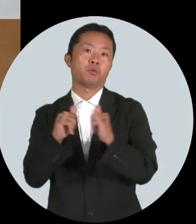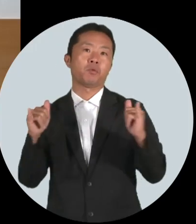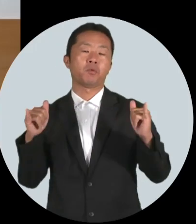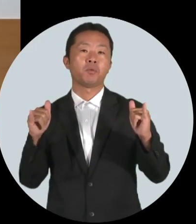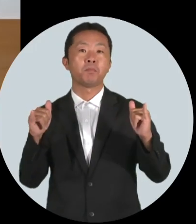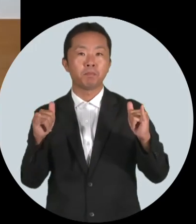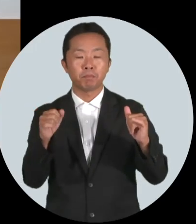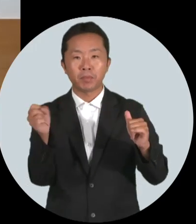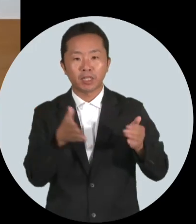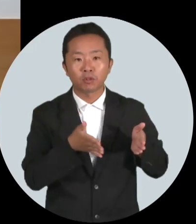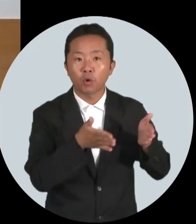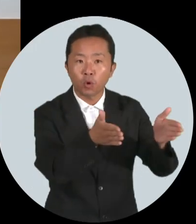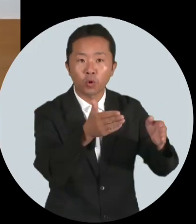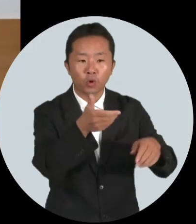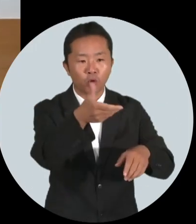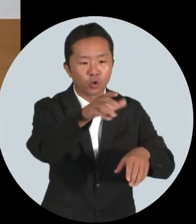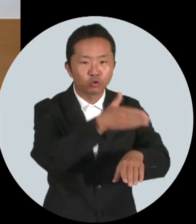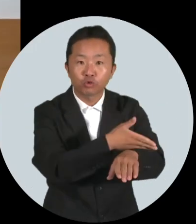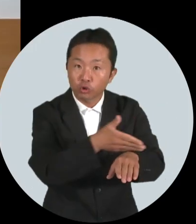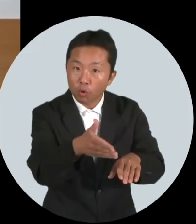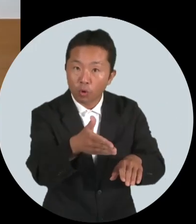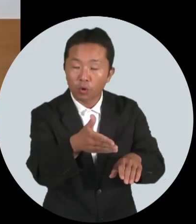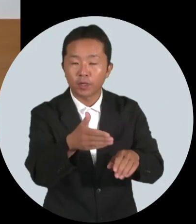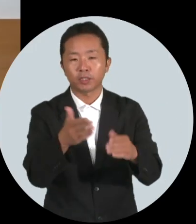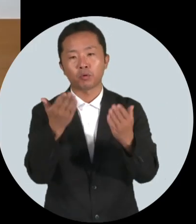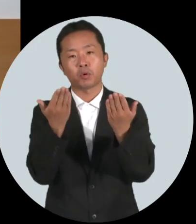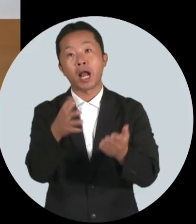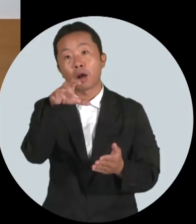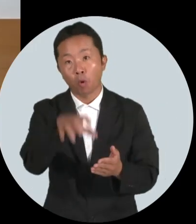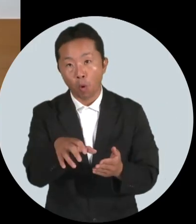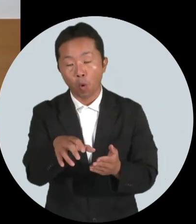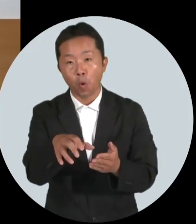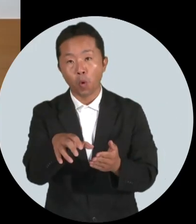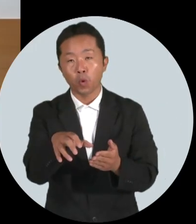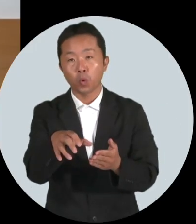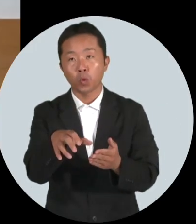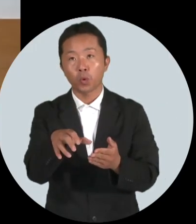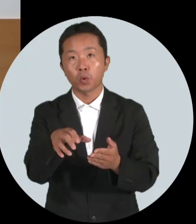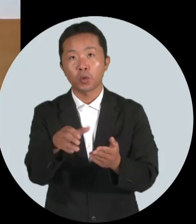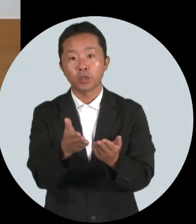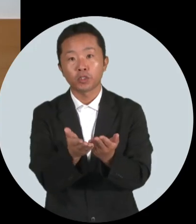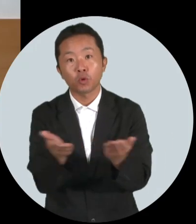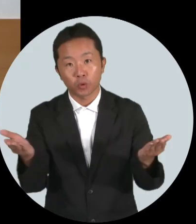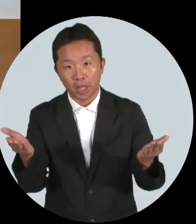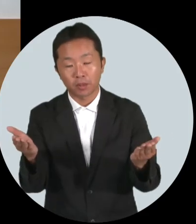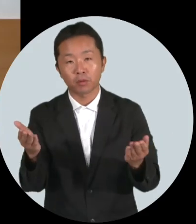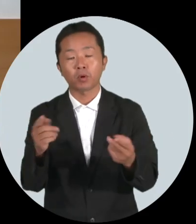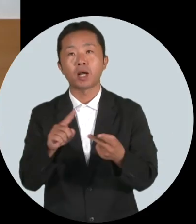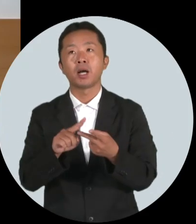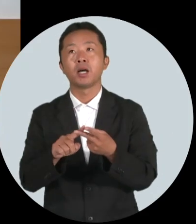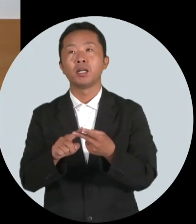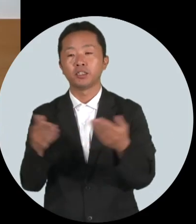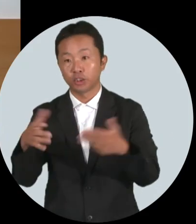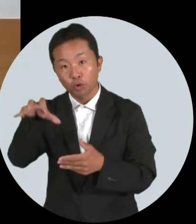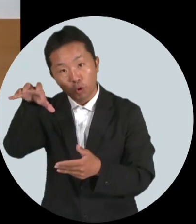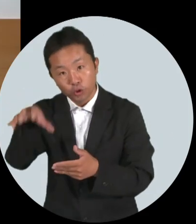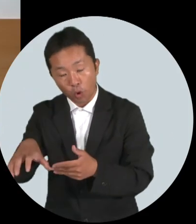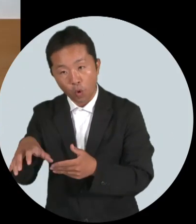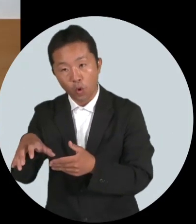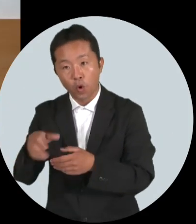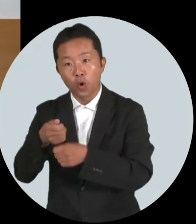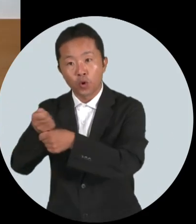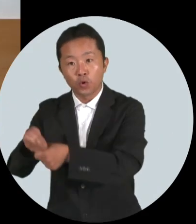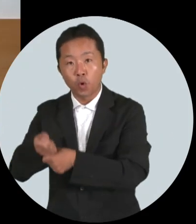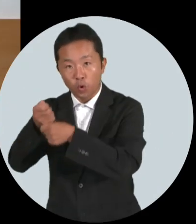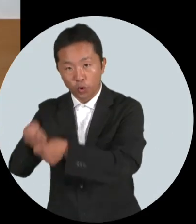また道路、水道などのインフラ、学校、商店などの生活に関わる施設、事業所や農林水